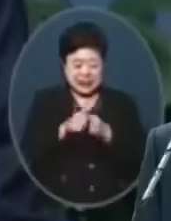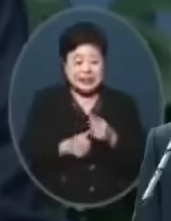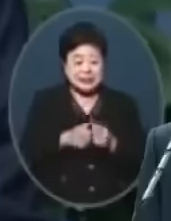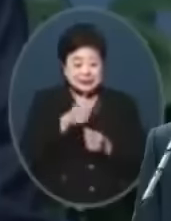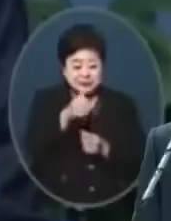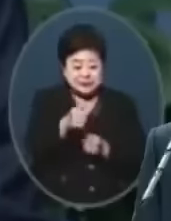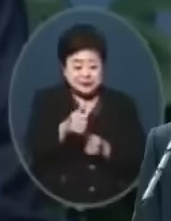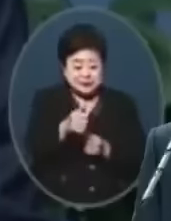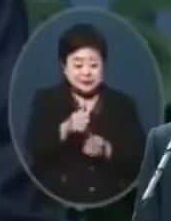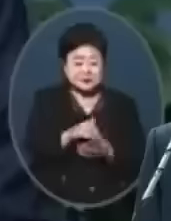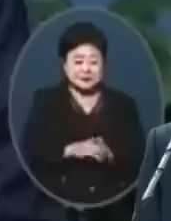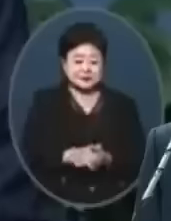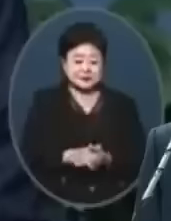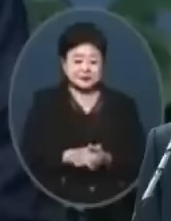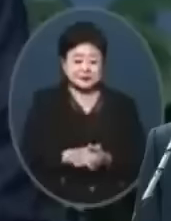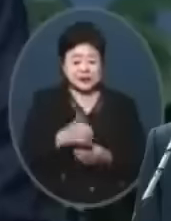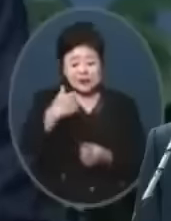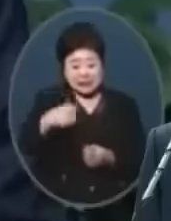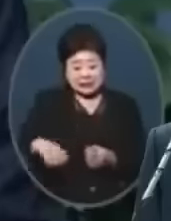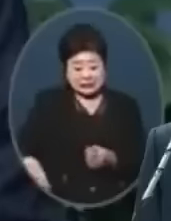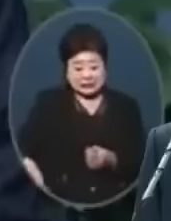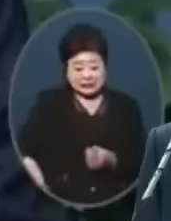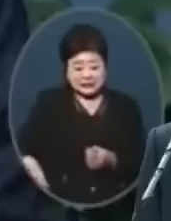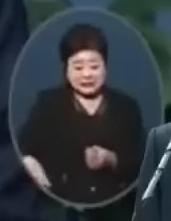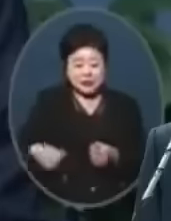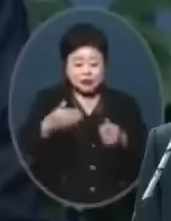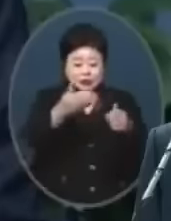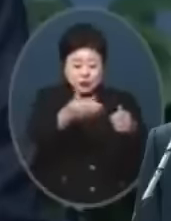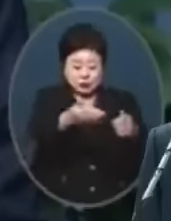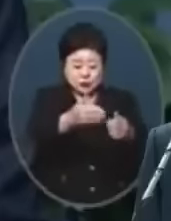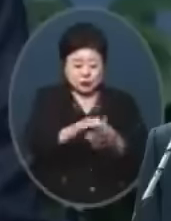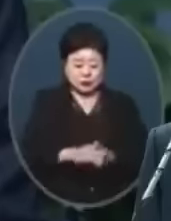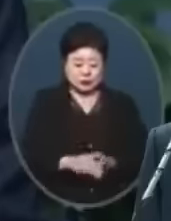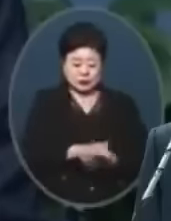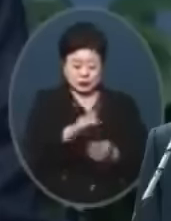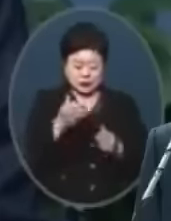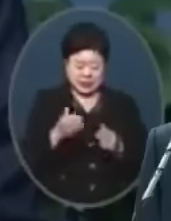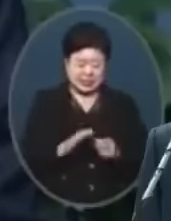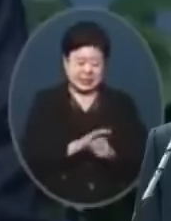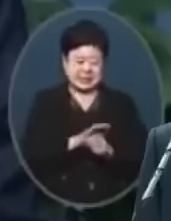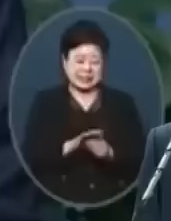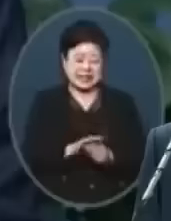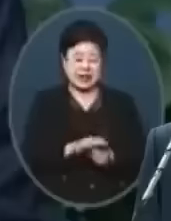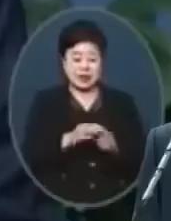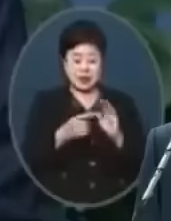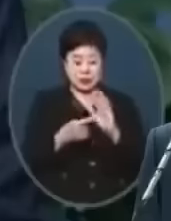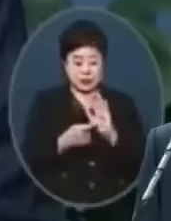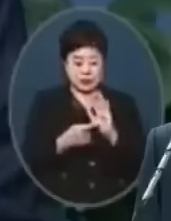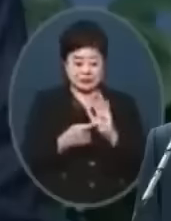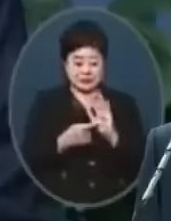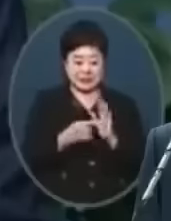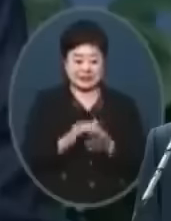하나님은 그 아들을 주심으로 우리에 대한 사랑을 표시하고